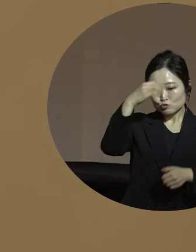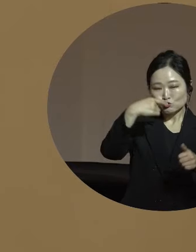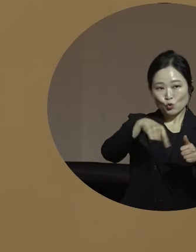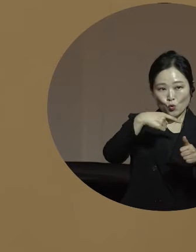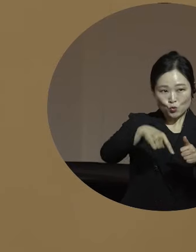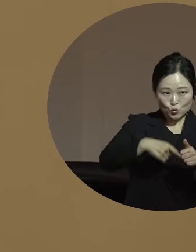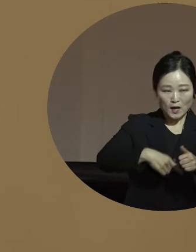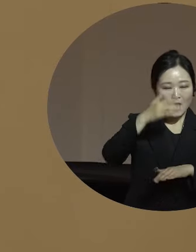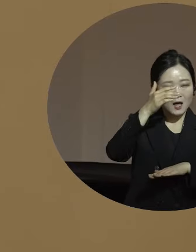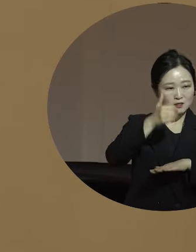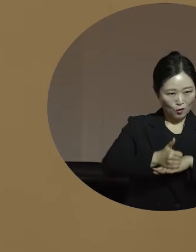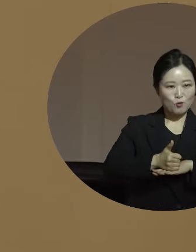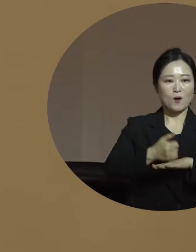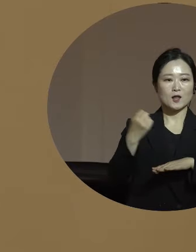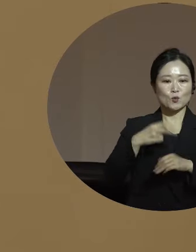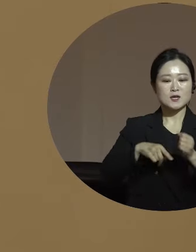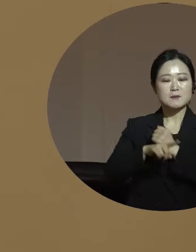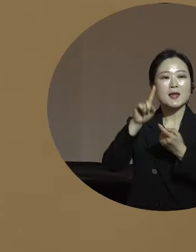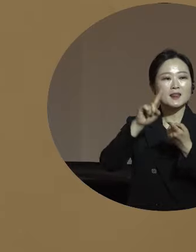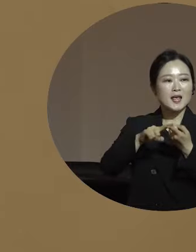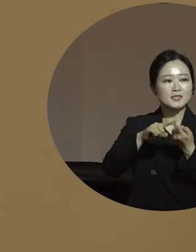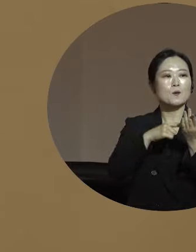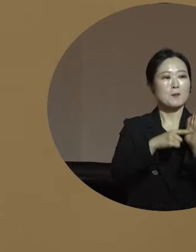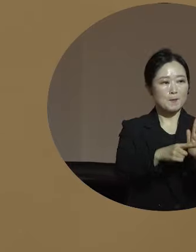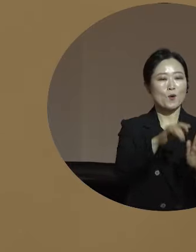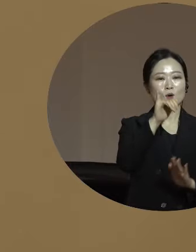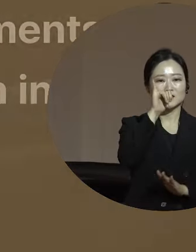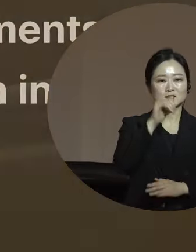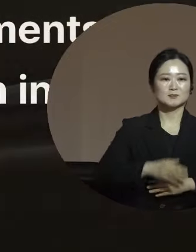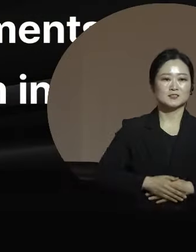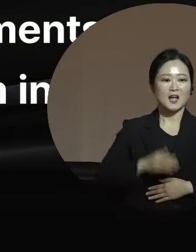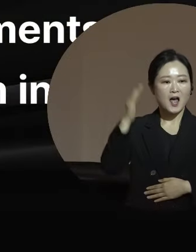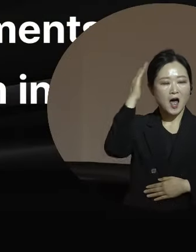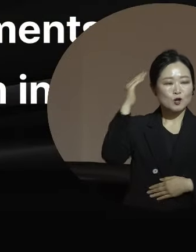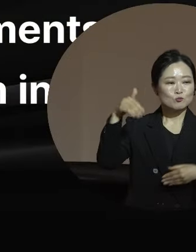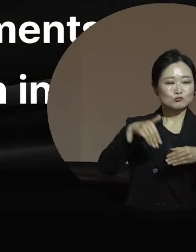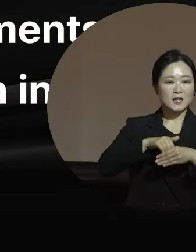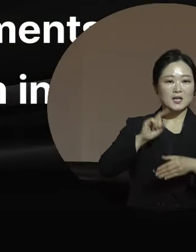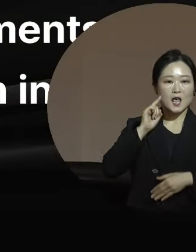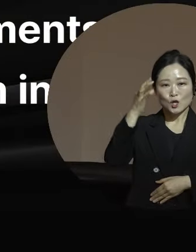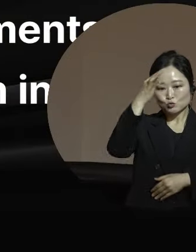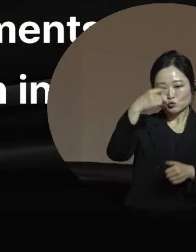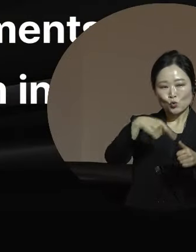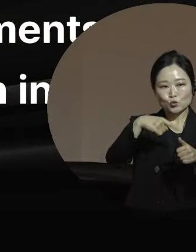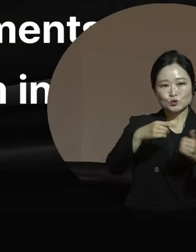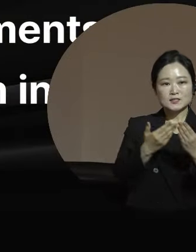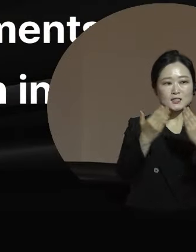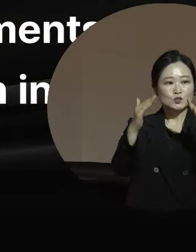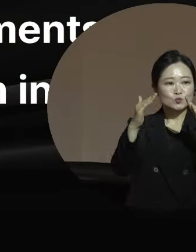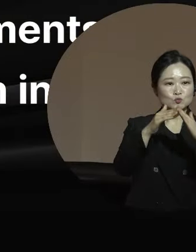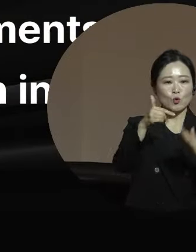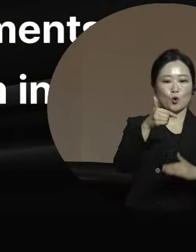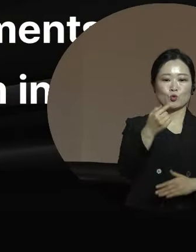성과와 의미에 대해서 발표를 청해 듣겠습니다. 저희 한국문화예술교육진흥원 노준석